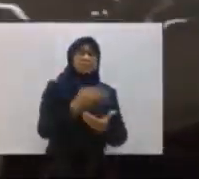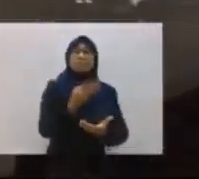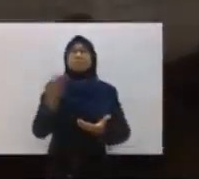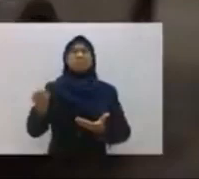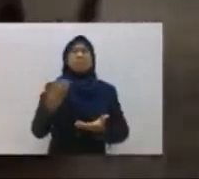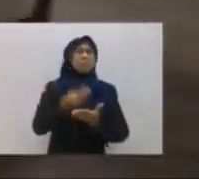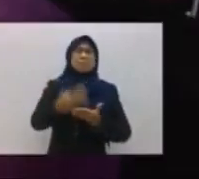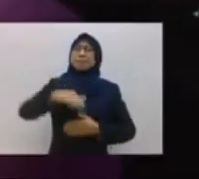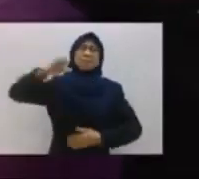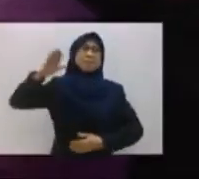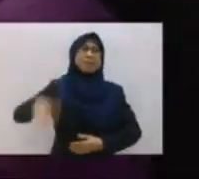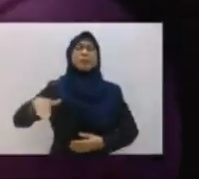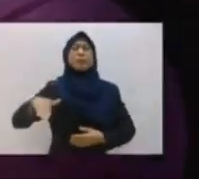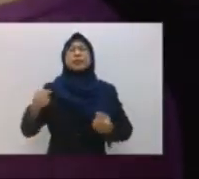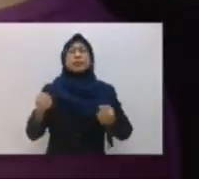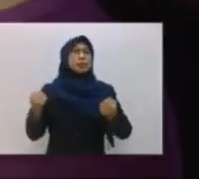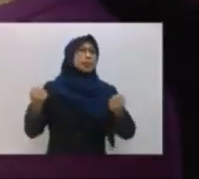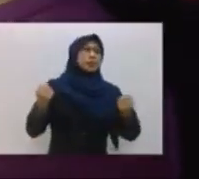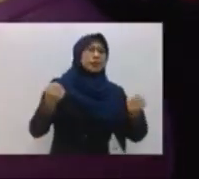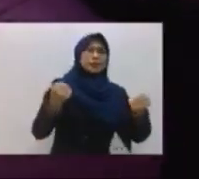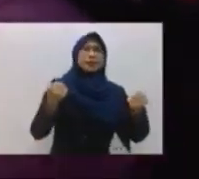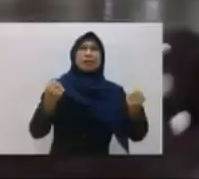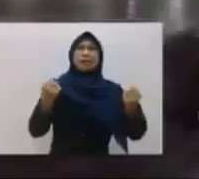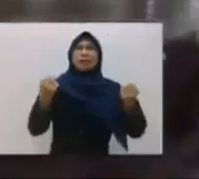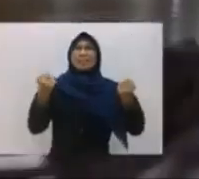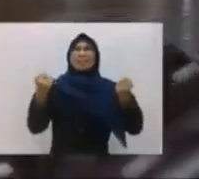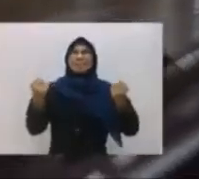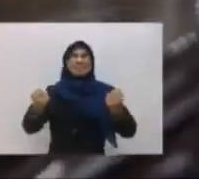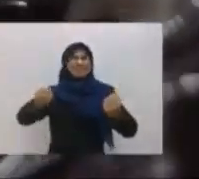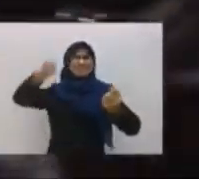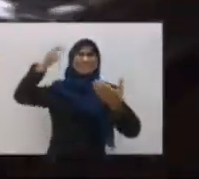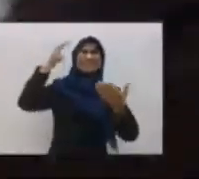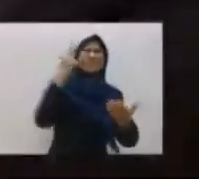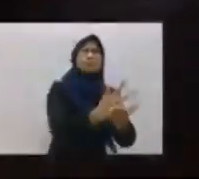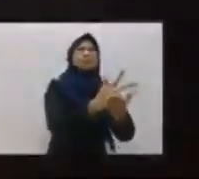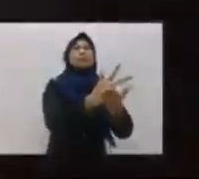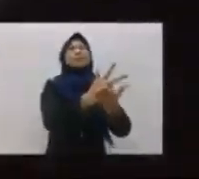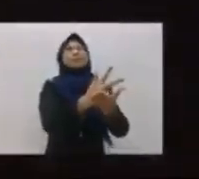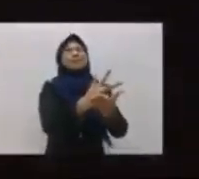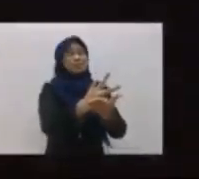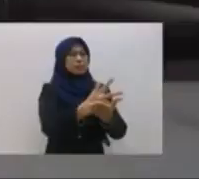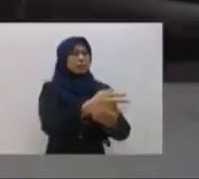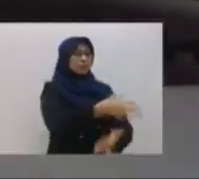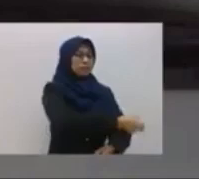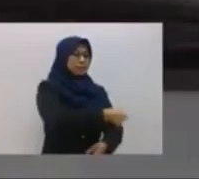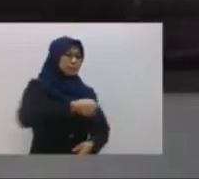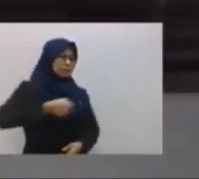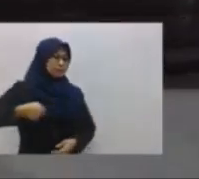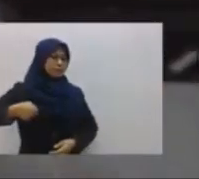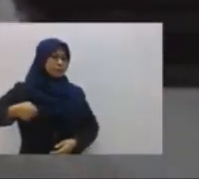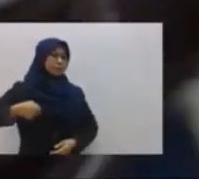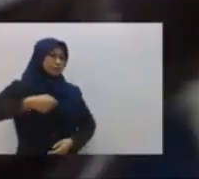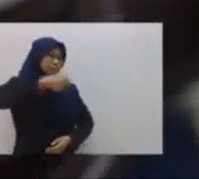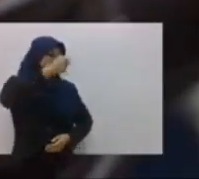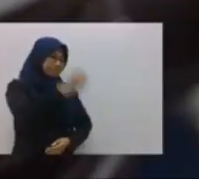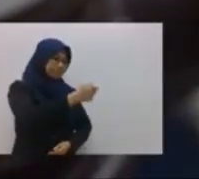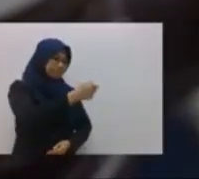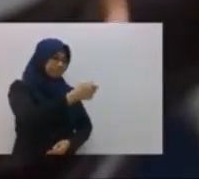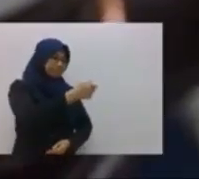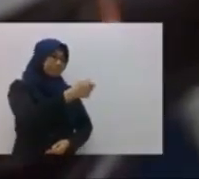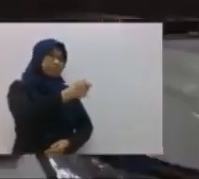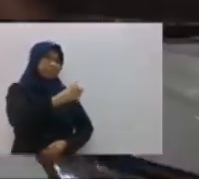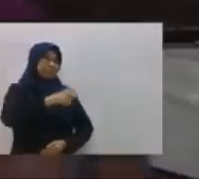Barang bini tak beli lagi. Lepas tu, cantik. Ada kosong. Saya keluar, saya kunci